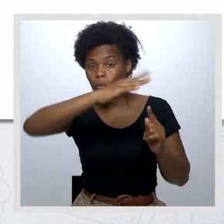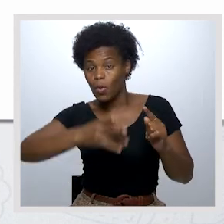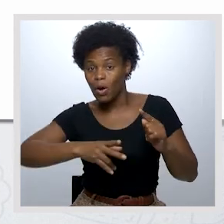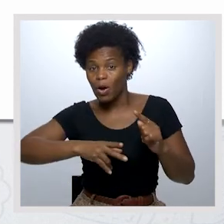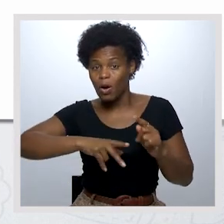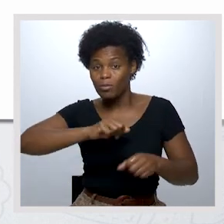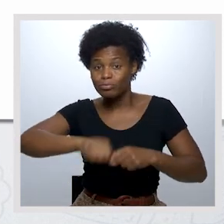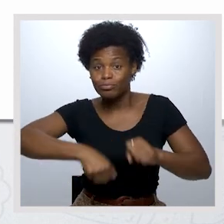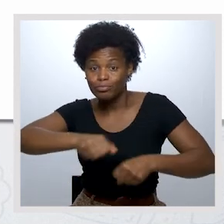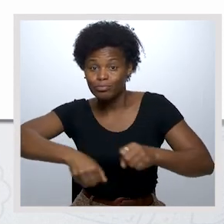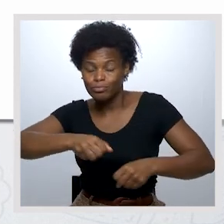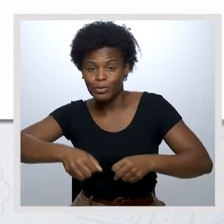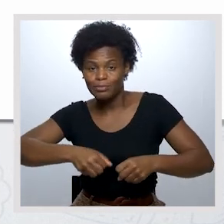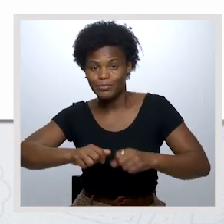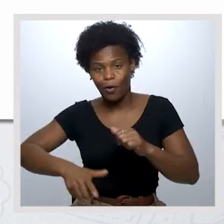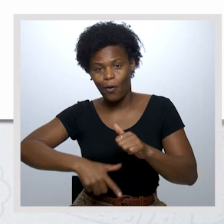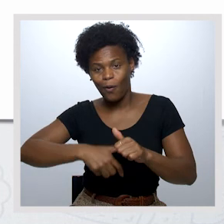Record d'inscription battu.